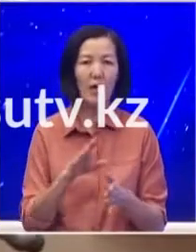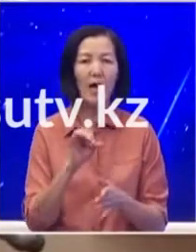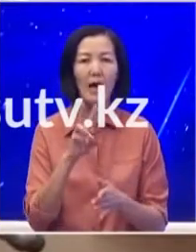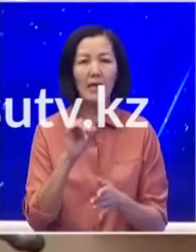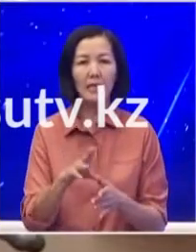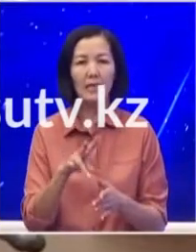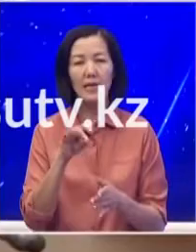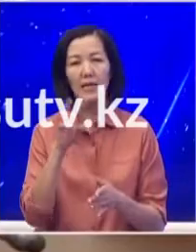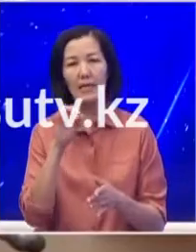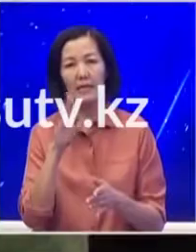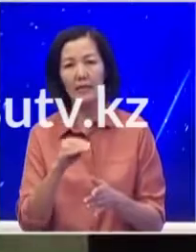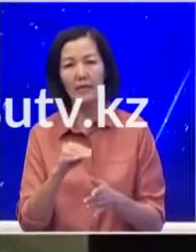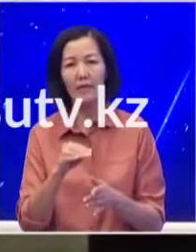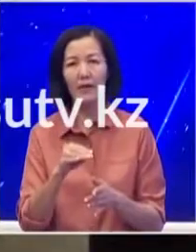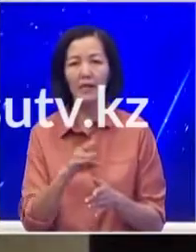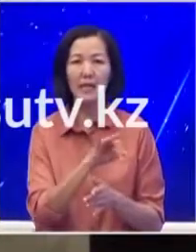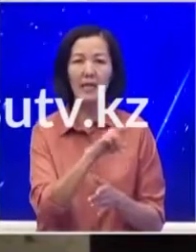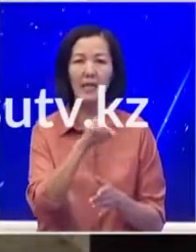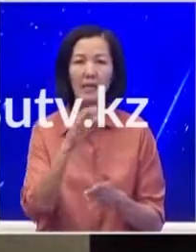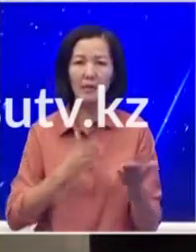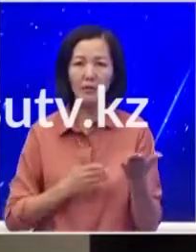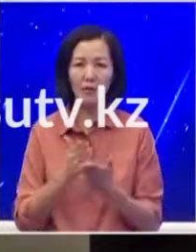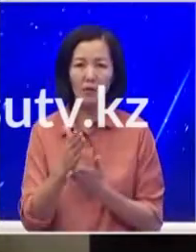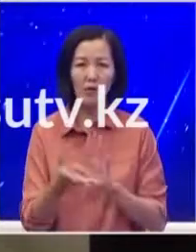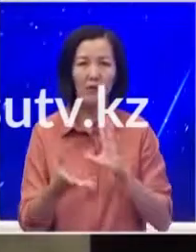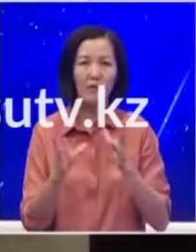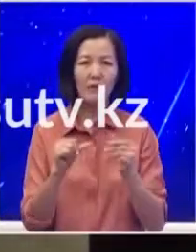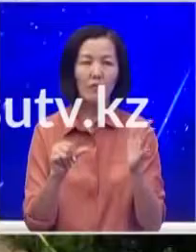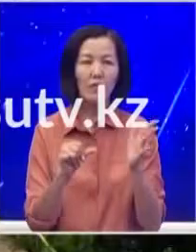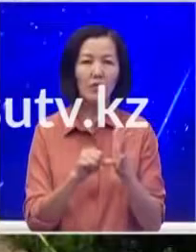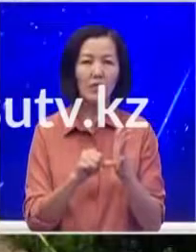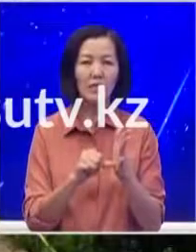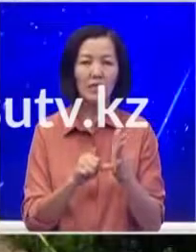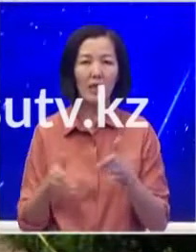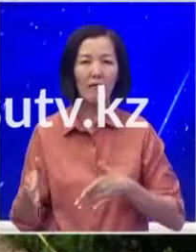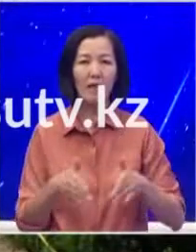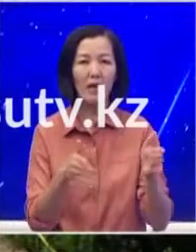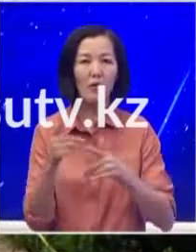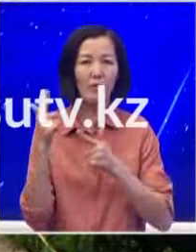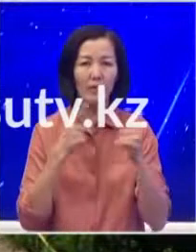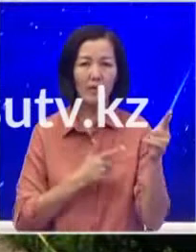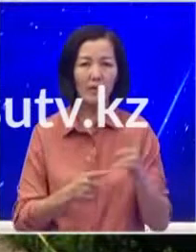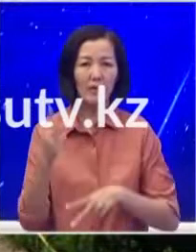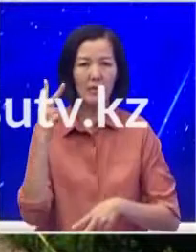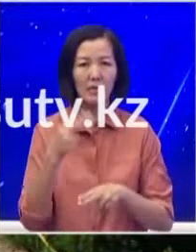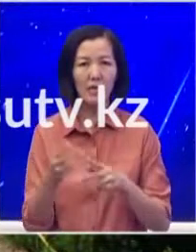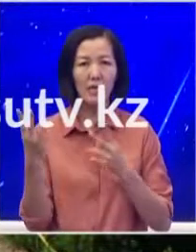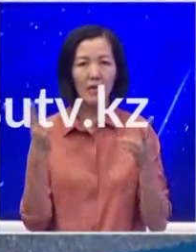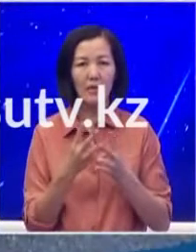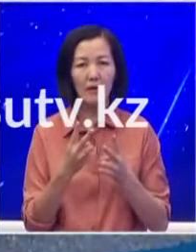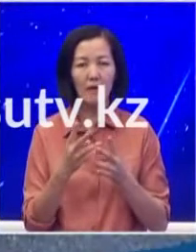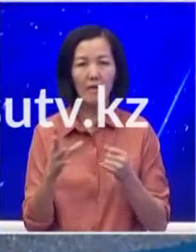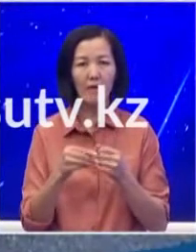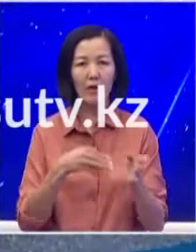Северного полукольца по Илийскому. Всего 6 радиальных дорог. Подготовительные работы завершены, необходимые